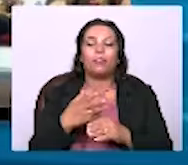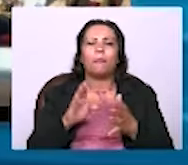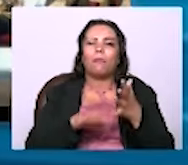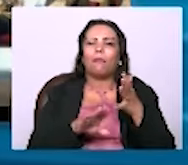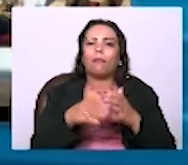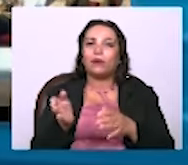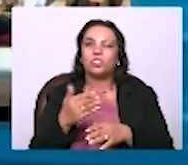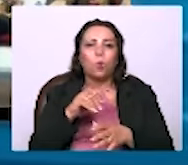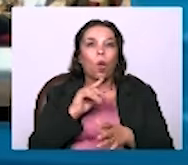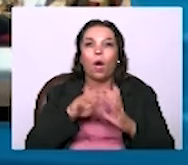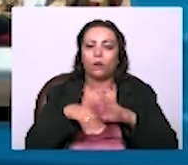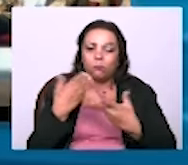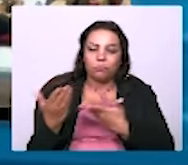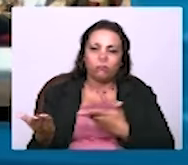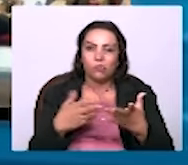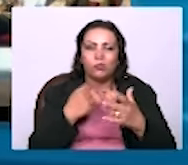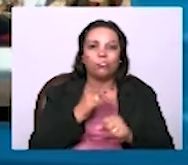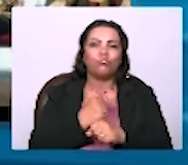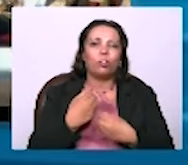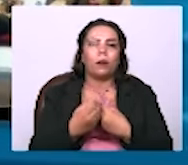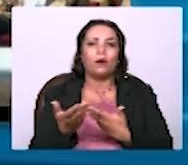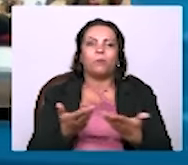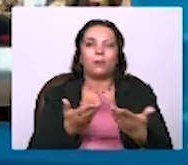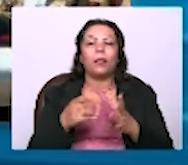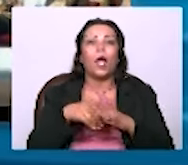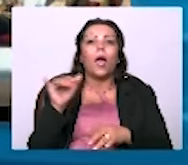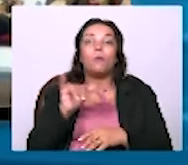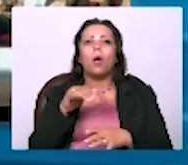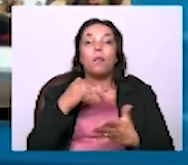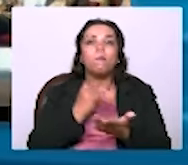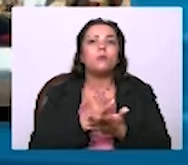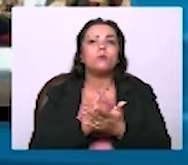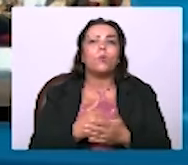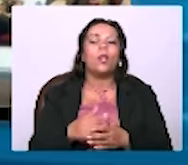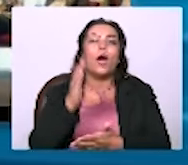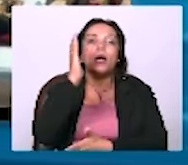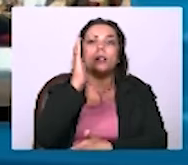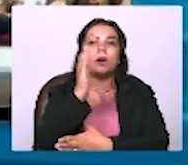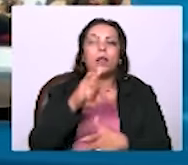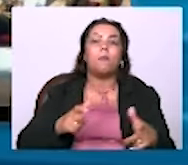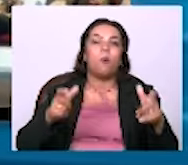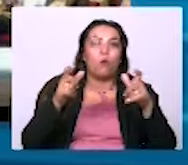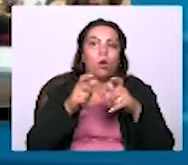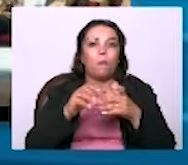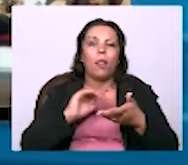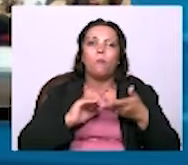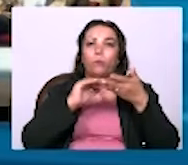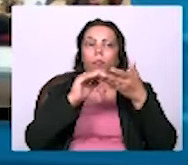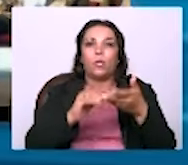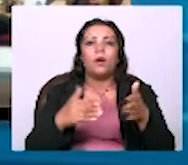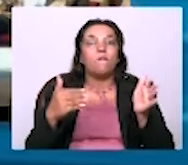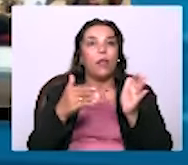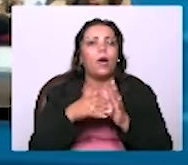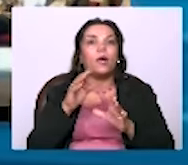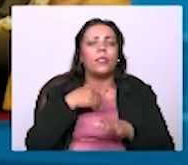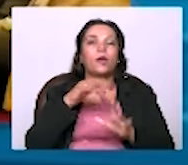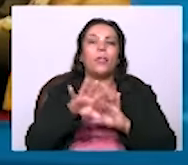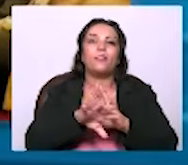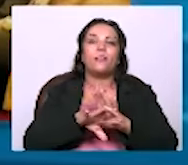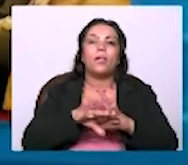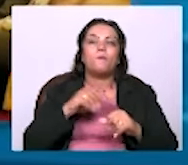التهميش لكن طبعا احنا محتاجين نهتم بالبنيه الاساسيه للمجتمع اللي بتساعدنا في الاخر ان احنا نطلع